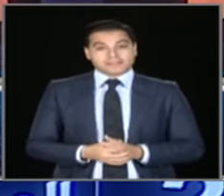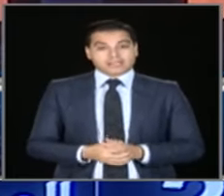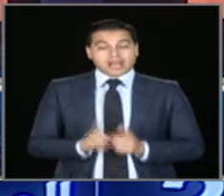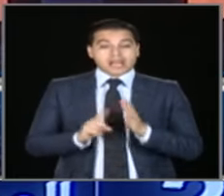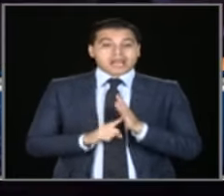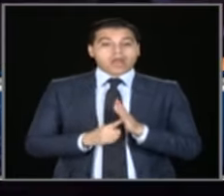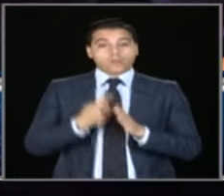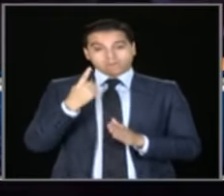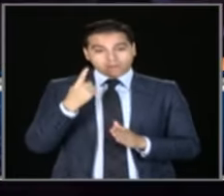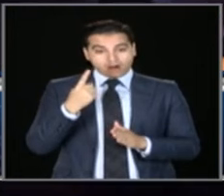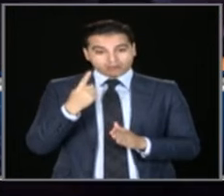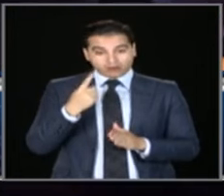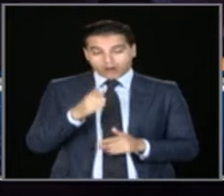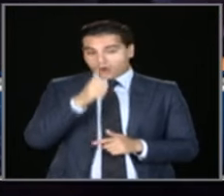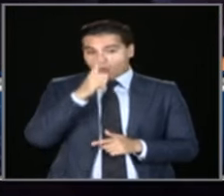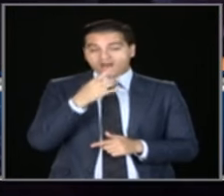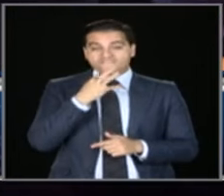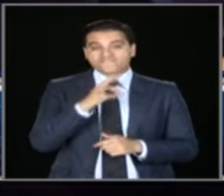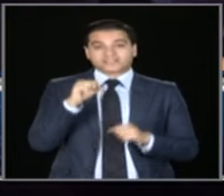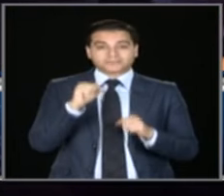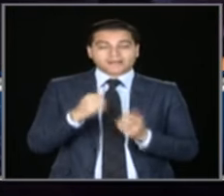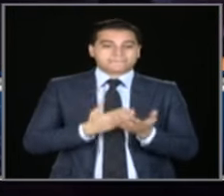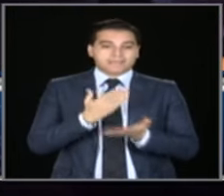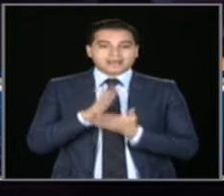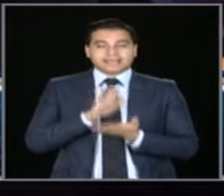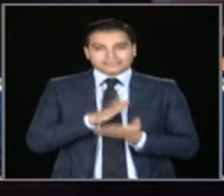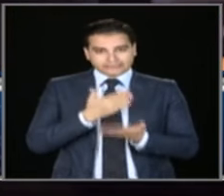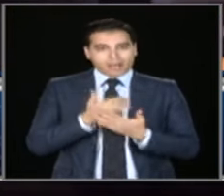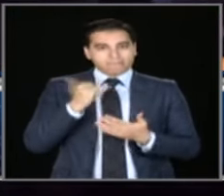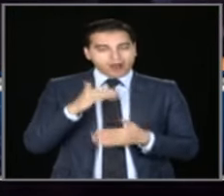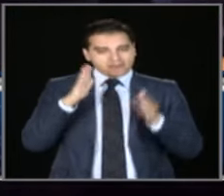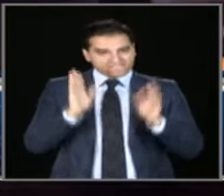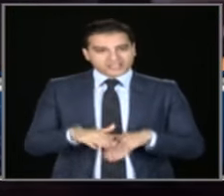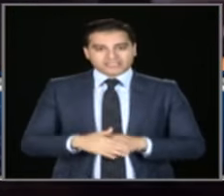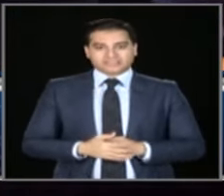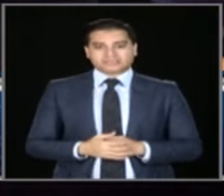لأول مرة باللغة الفرنسية، وبعد كده ترجمت للعربية.